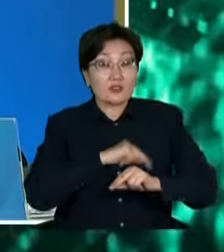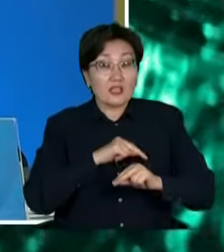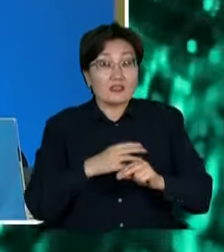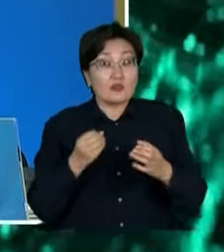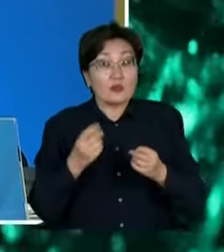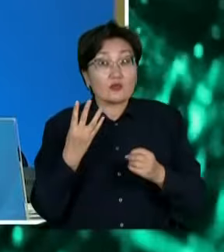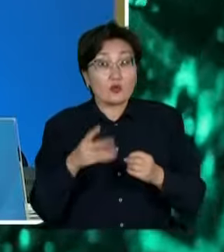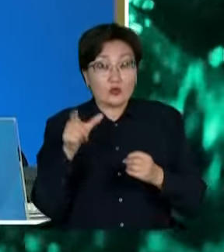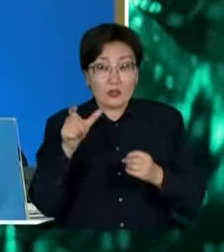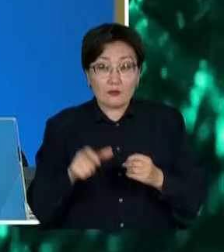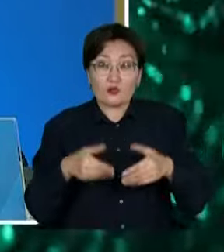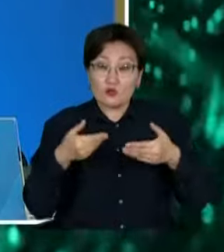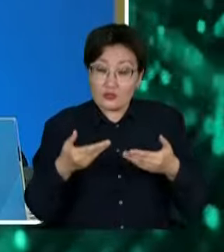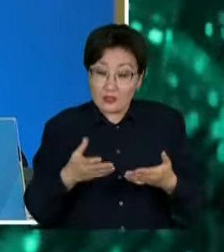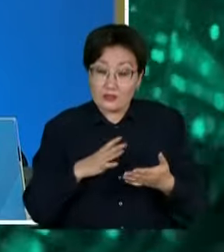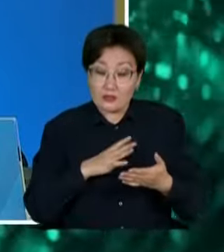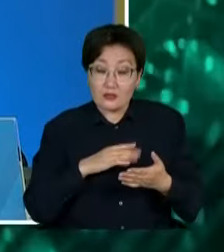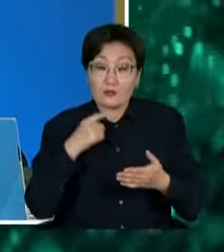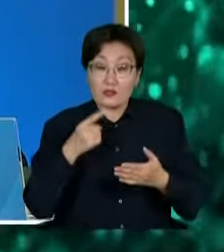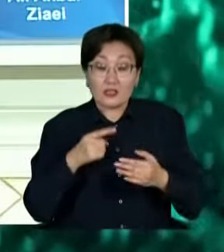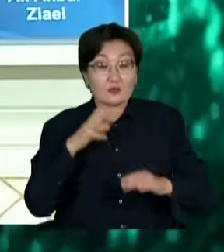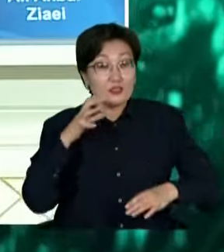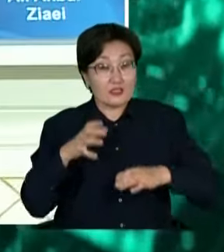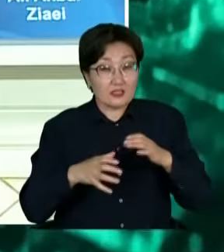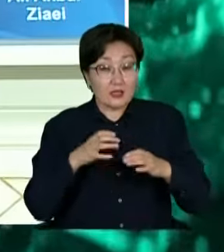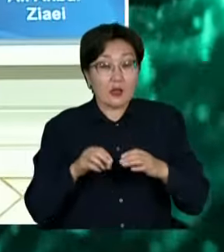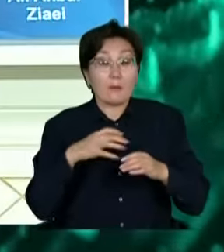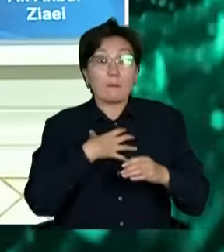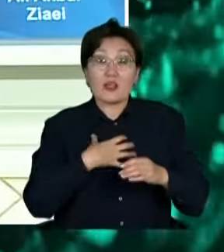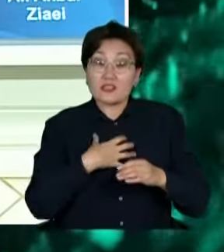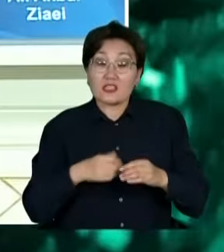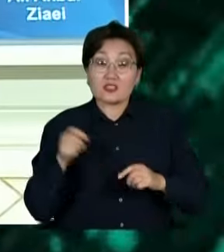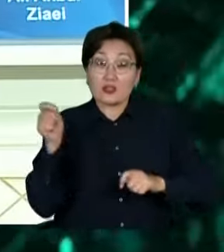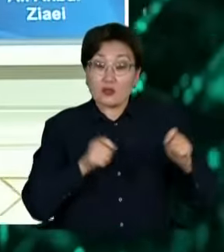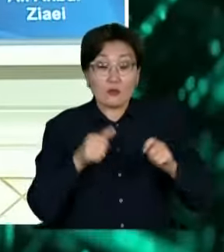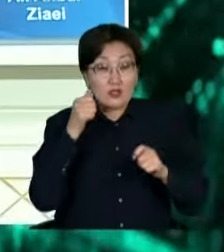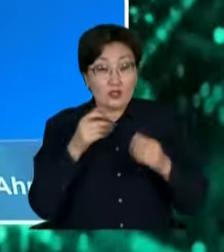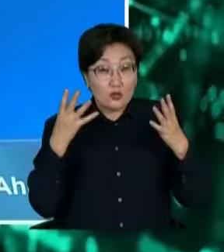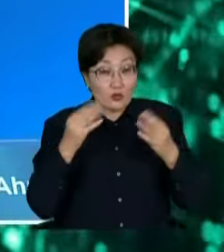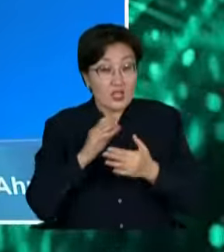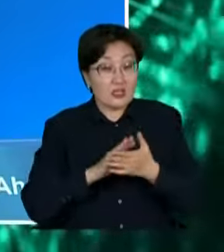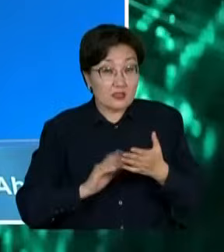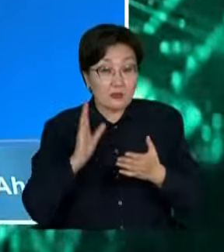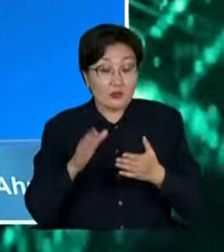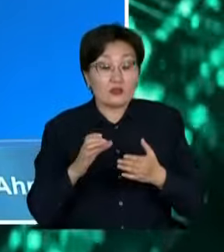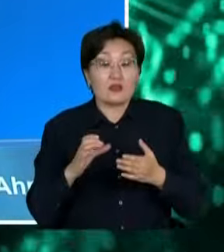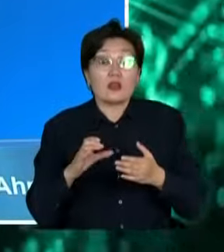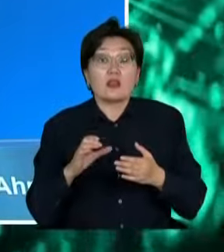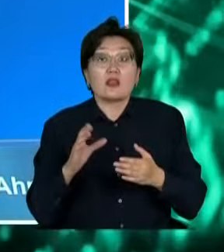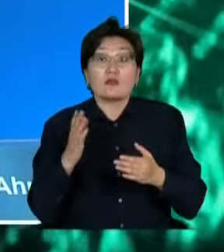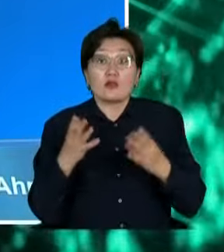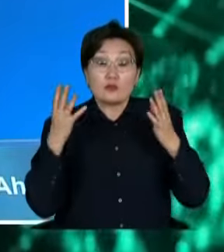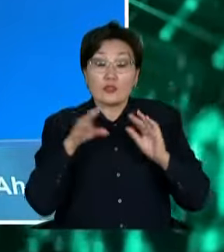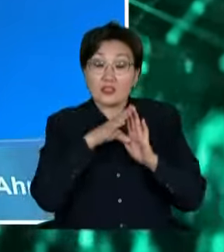тағы 4 адам ұсынылған. Айта кетейін, халықаралық маңызды жиын ертеңде жалғасады. Сәрсенбінің күн